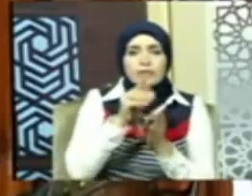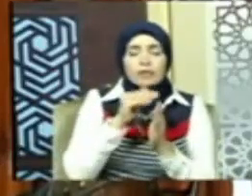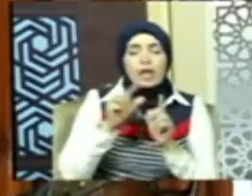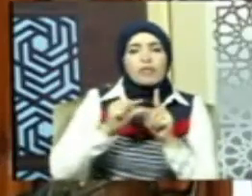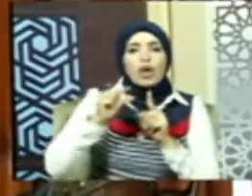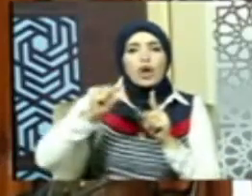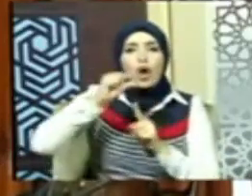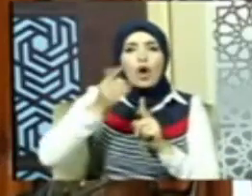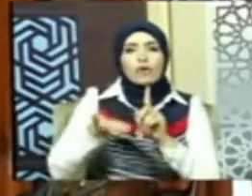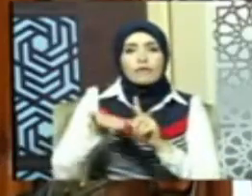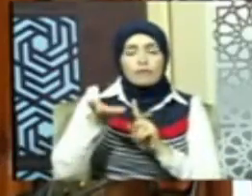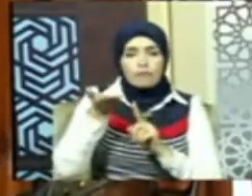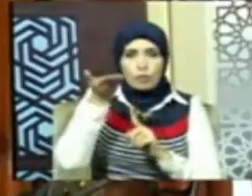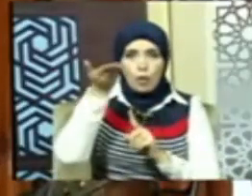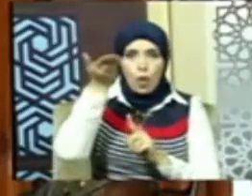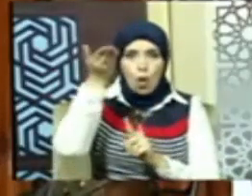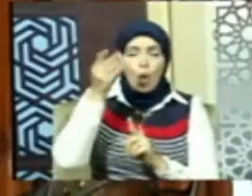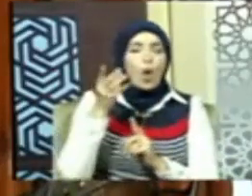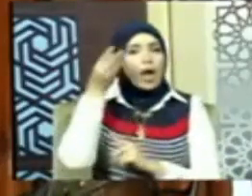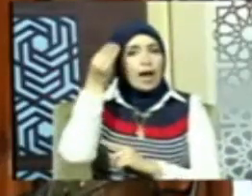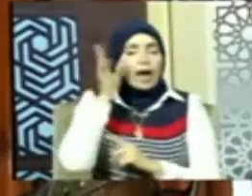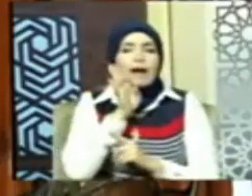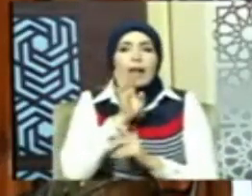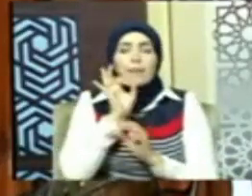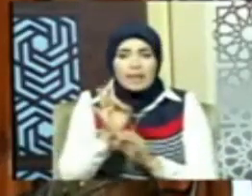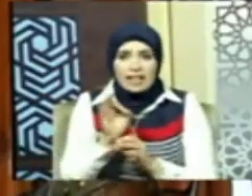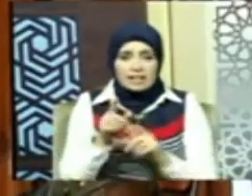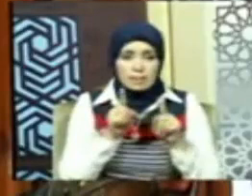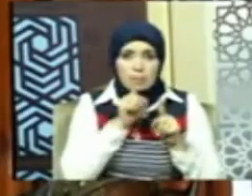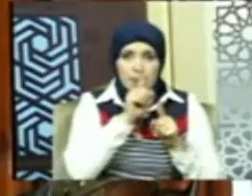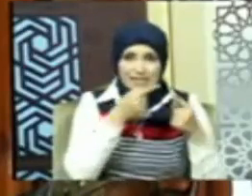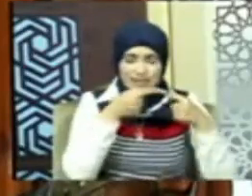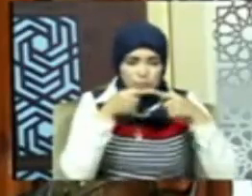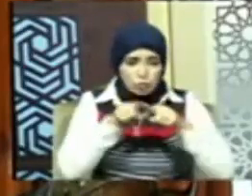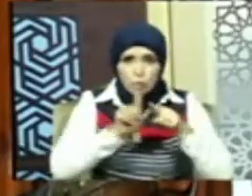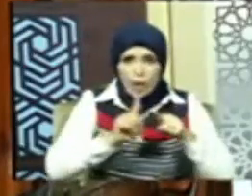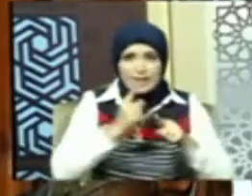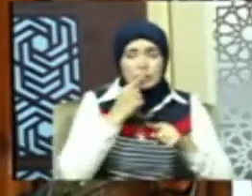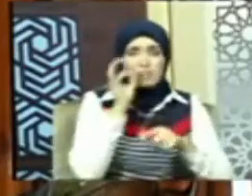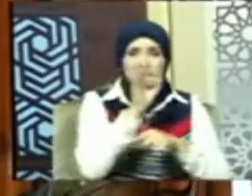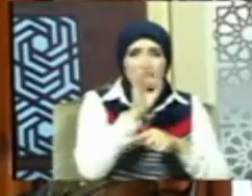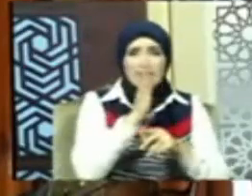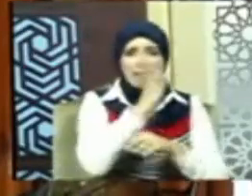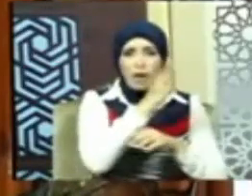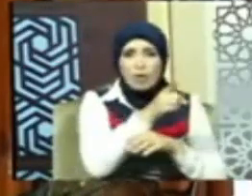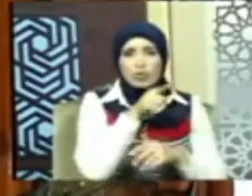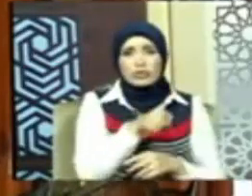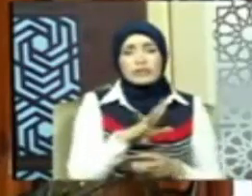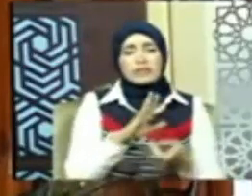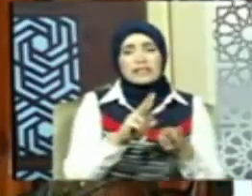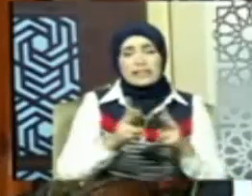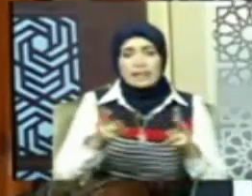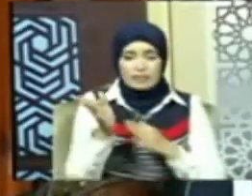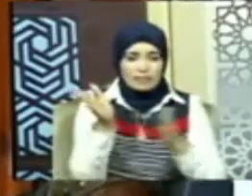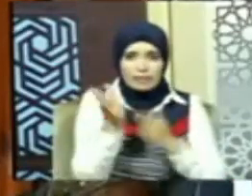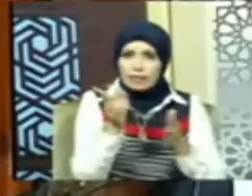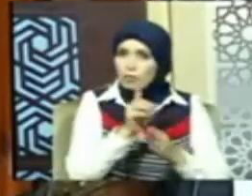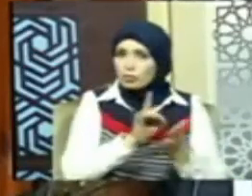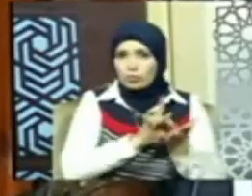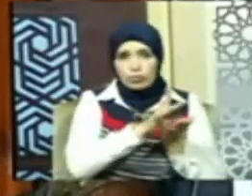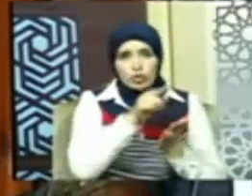درجات السفاهة والبزاءة والإسفاف والابتزال والخروج على القيم والأخلاق؟